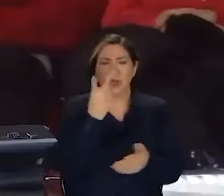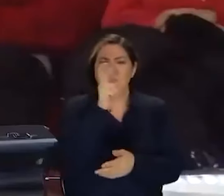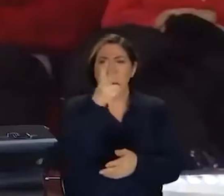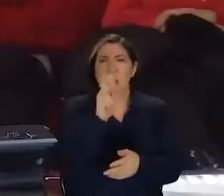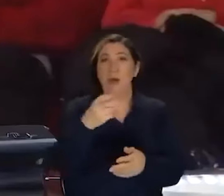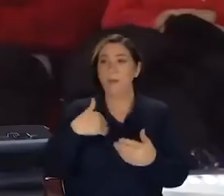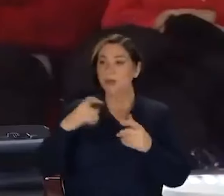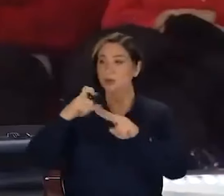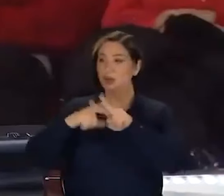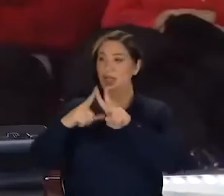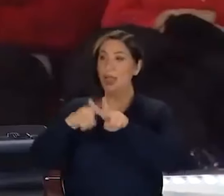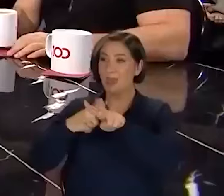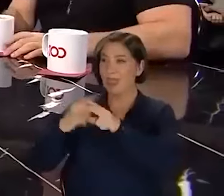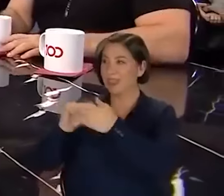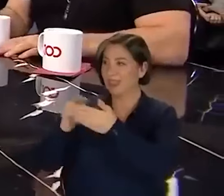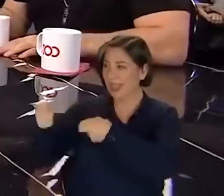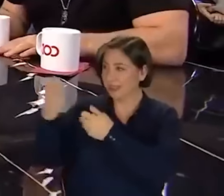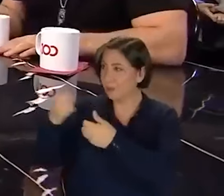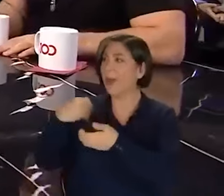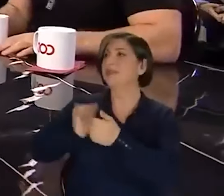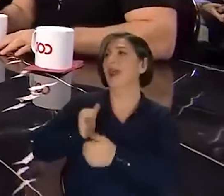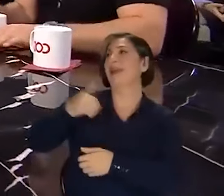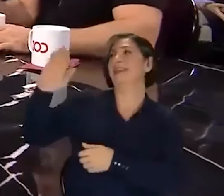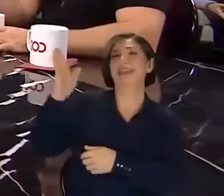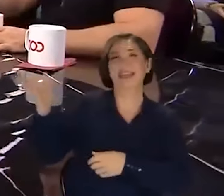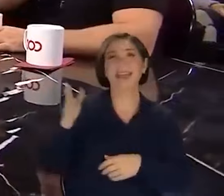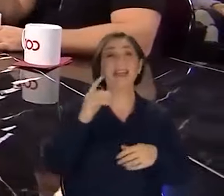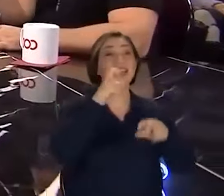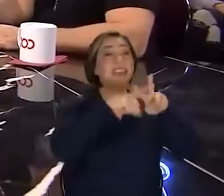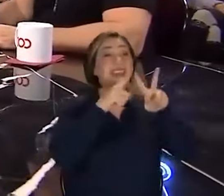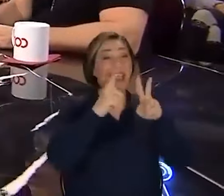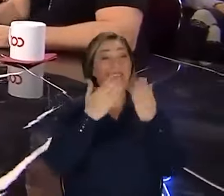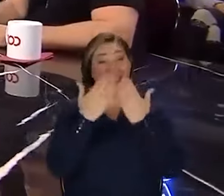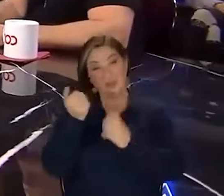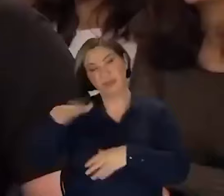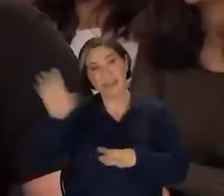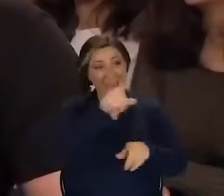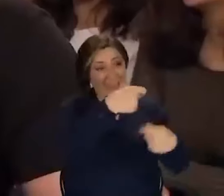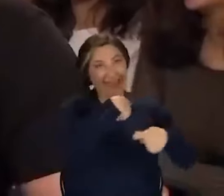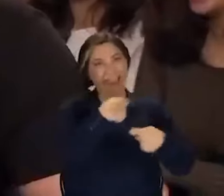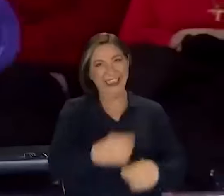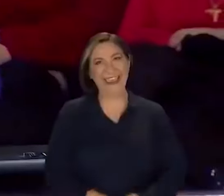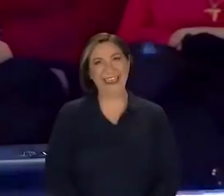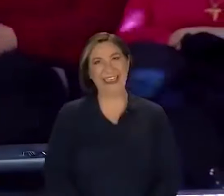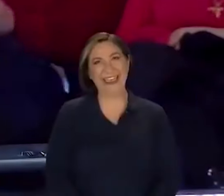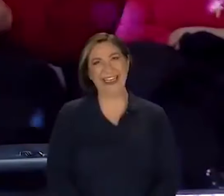ik Ben Can Yaman'dan ders alacaktım Ama askere gitti çocuk Can Yaman hazır dersini almışken ev tabi dersini